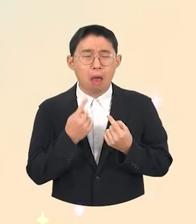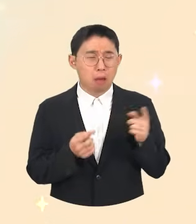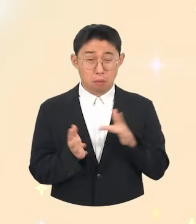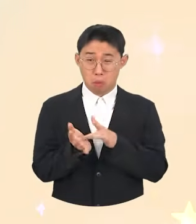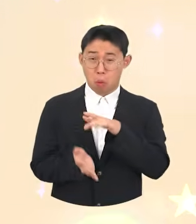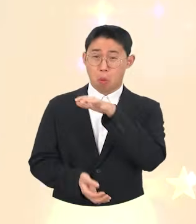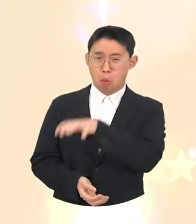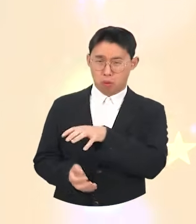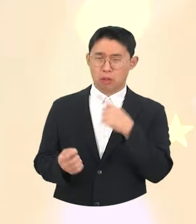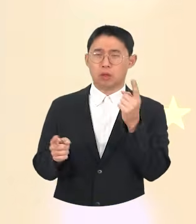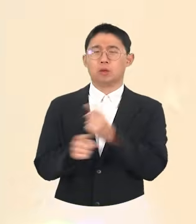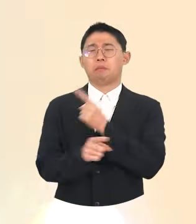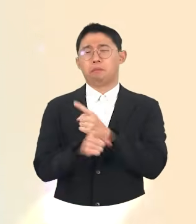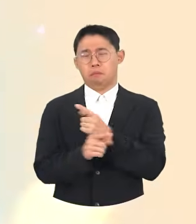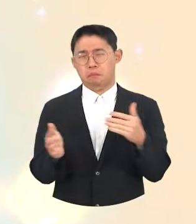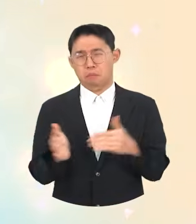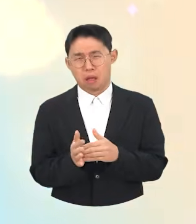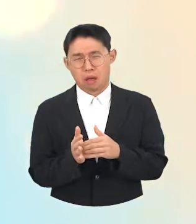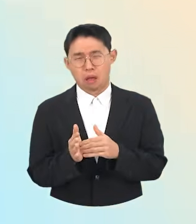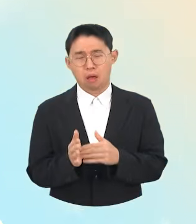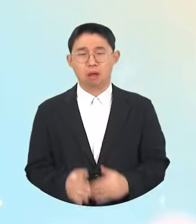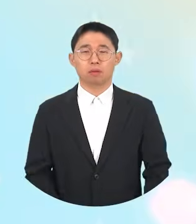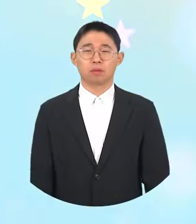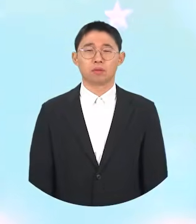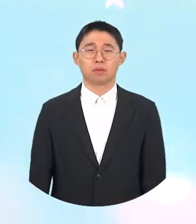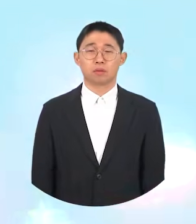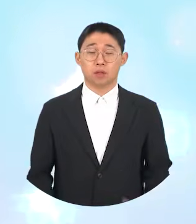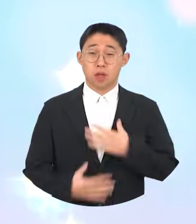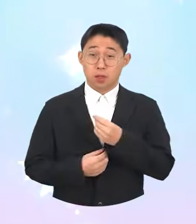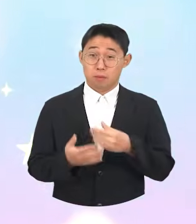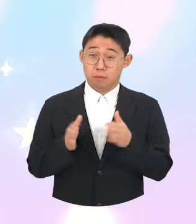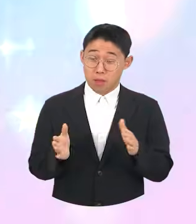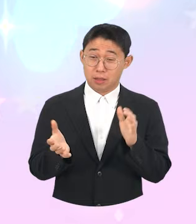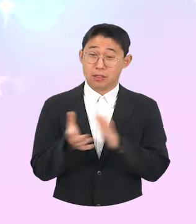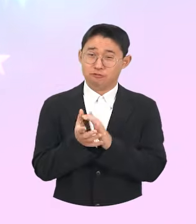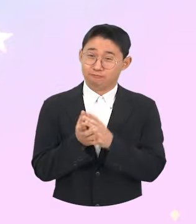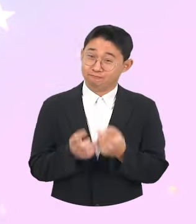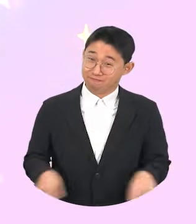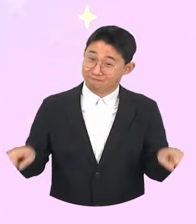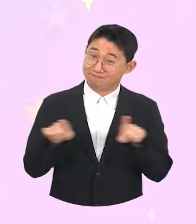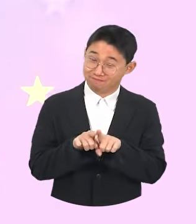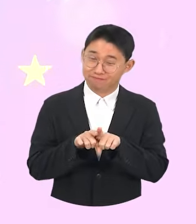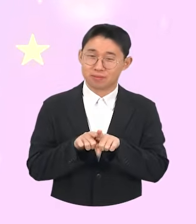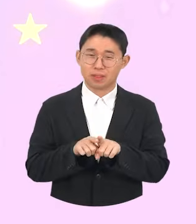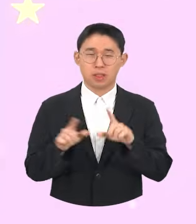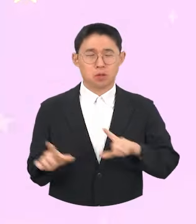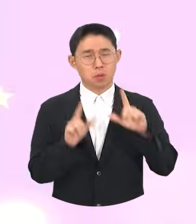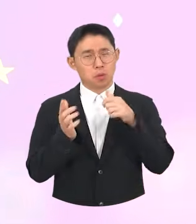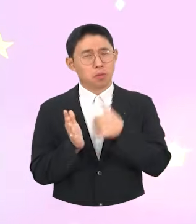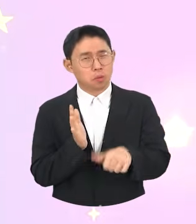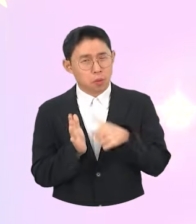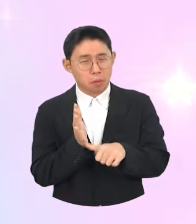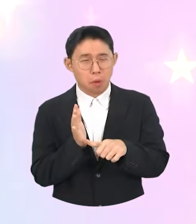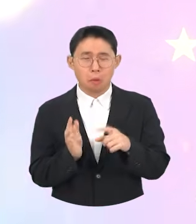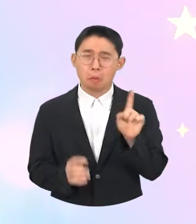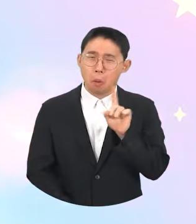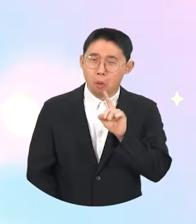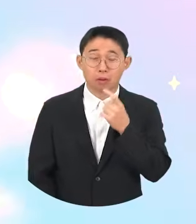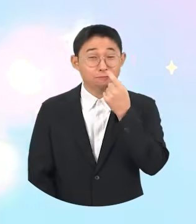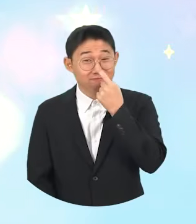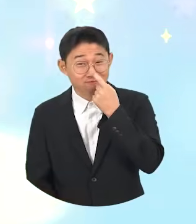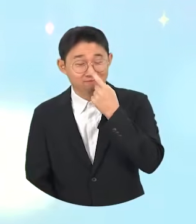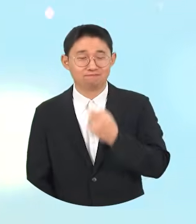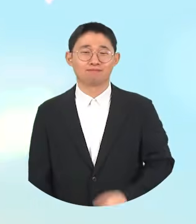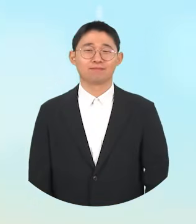다쳐서 보건실에서 치료를 받았다는 이야기를 들었어요. 그래서 오늘은 안전반 친구들과 함께 생활용품에 대해